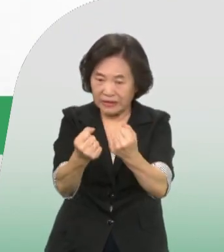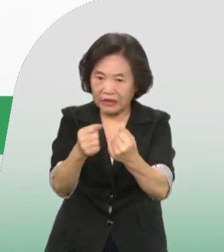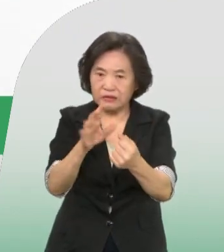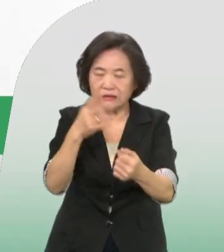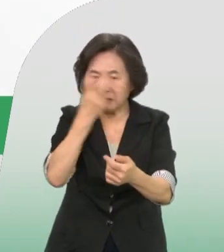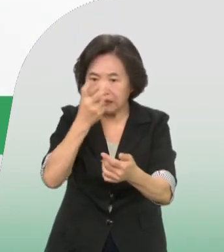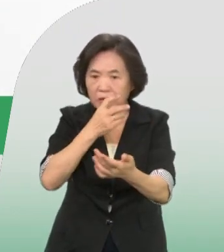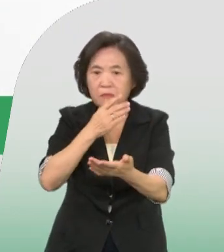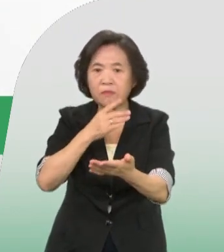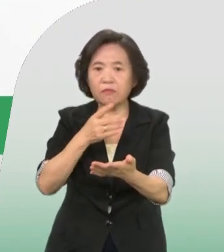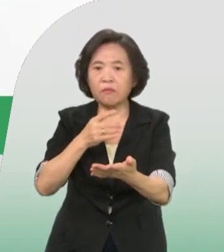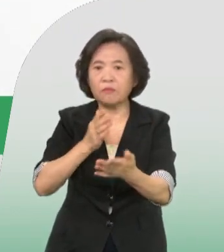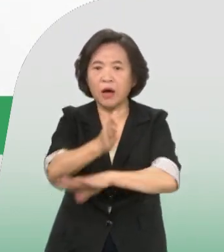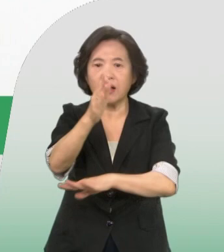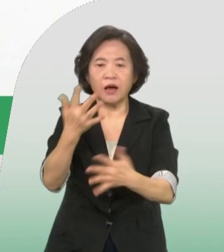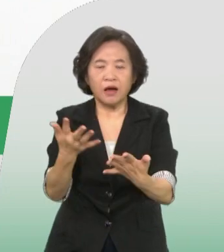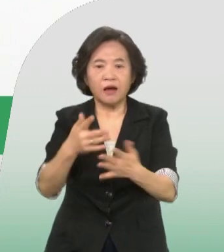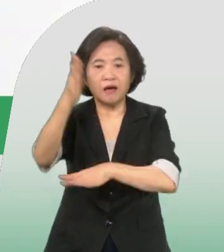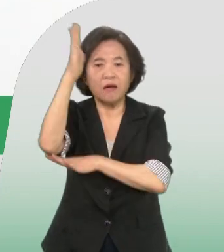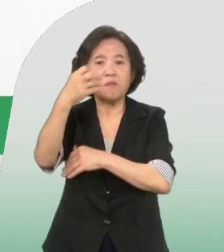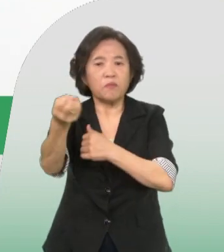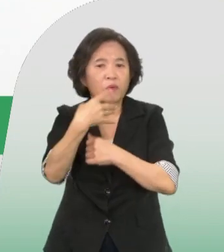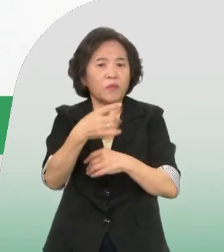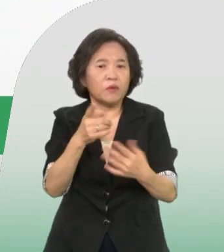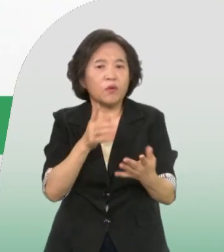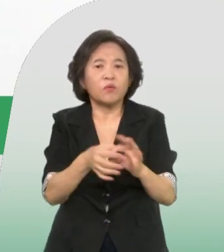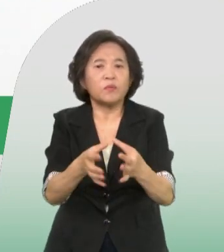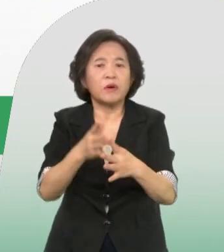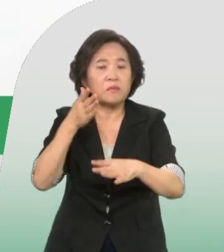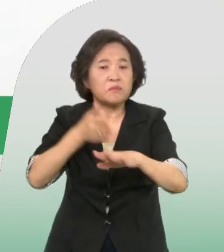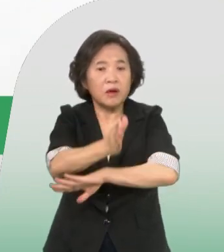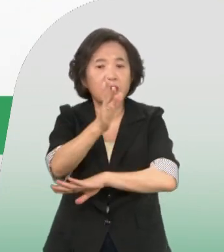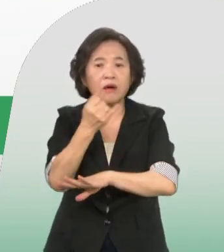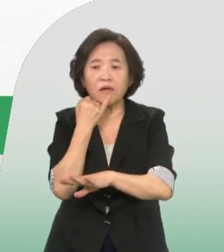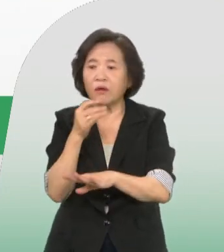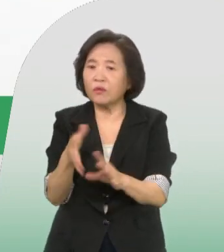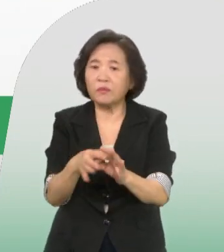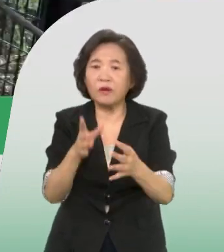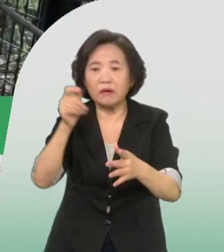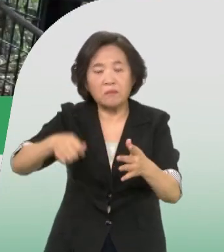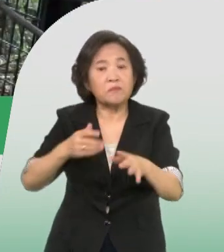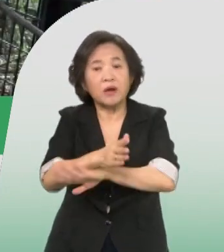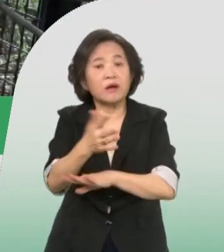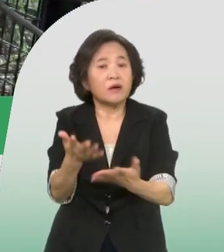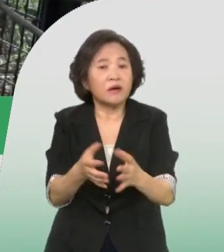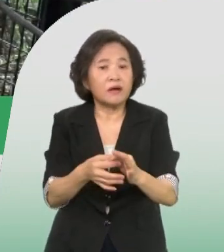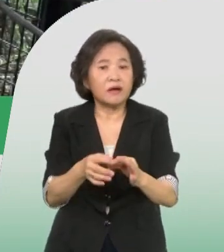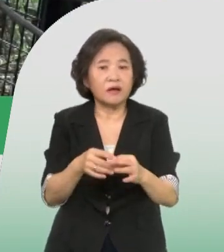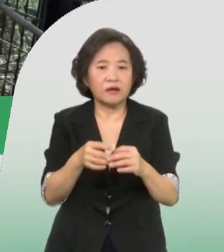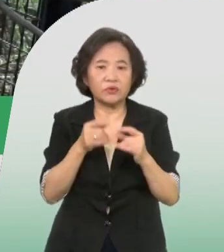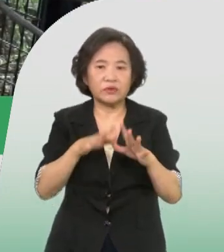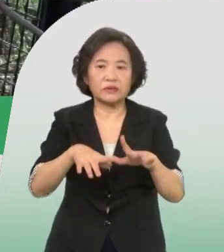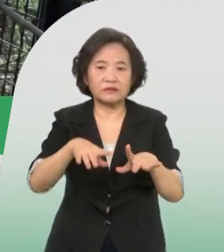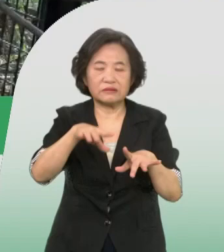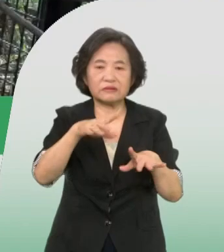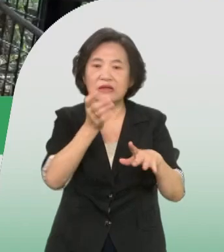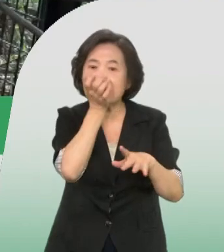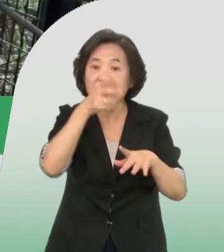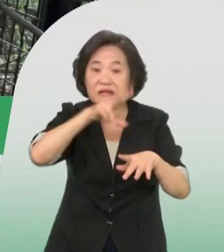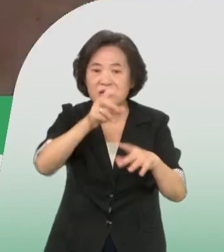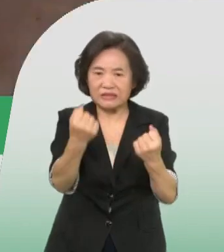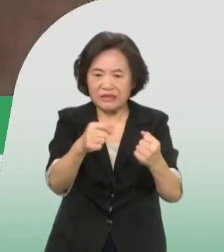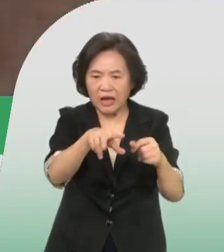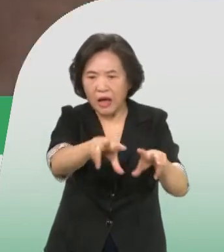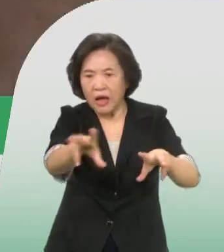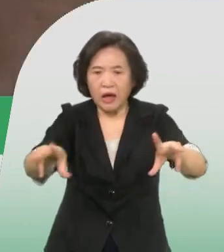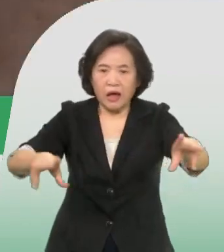让我们。就是，但是县政府也没有很明确告诉我们说，为什么这些案场可以通过或不能通过的原因。奇力泼出来的问题，的确是设置案场的确会造